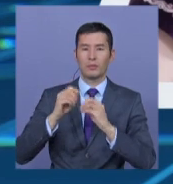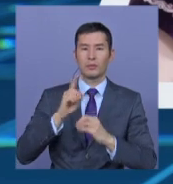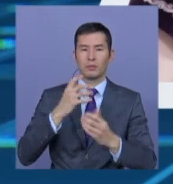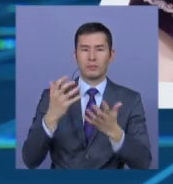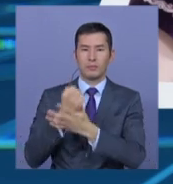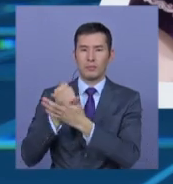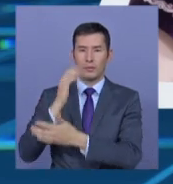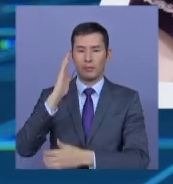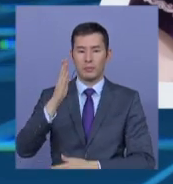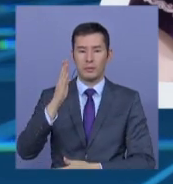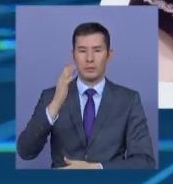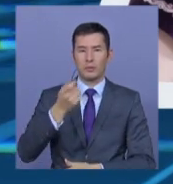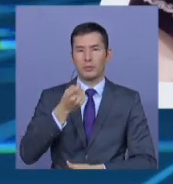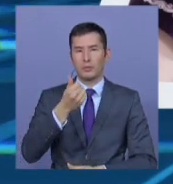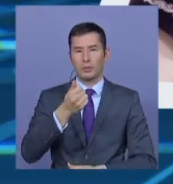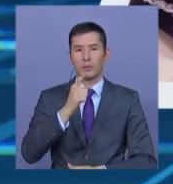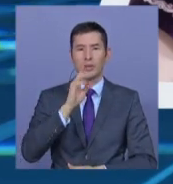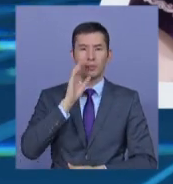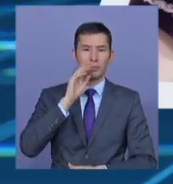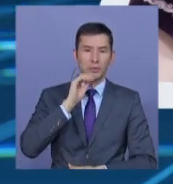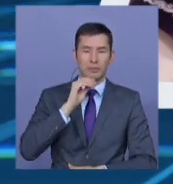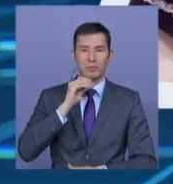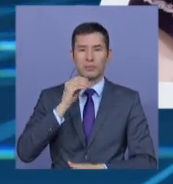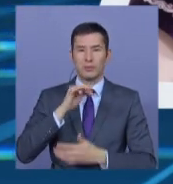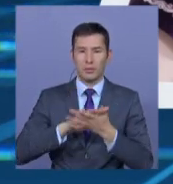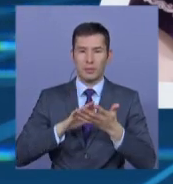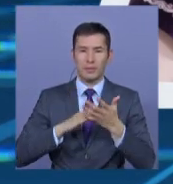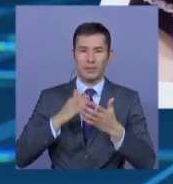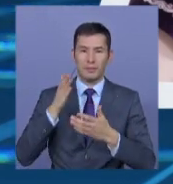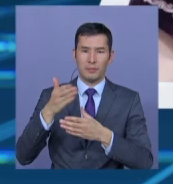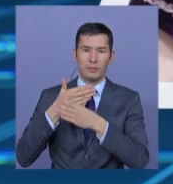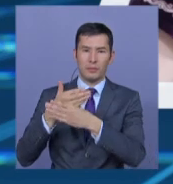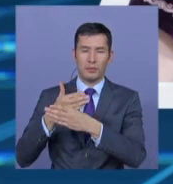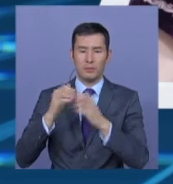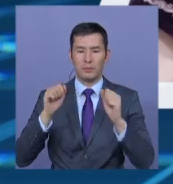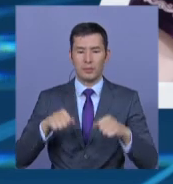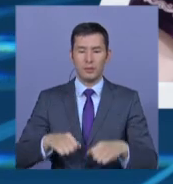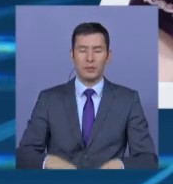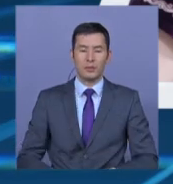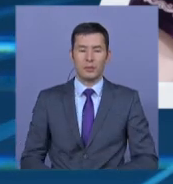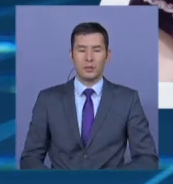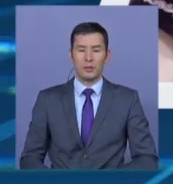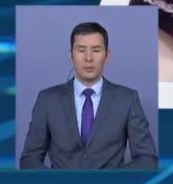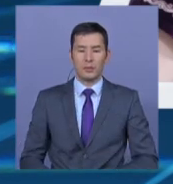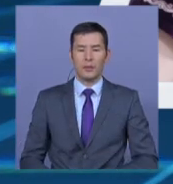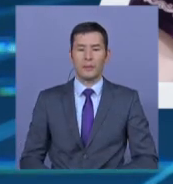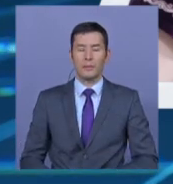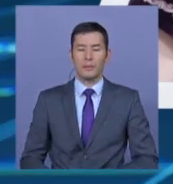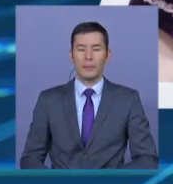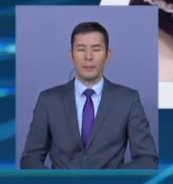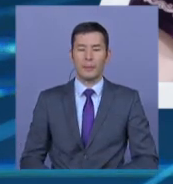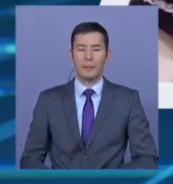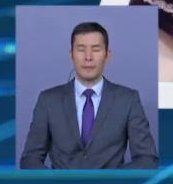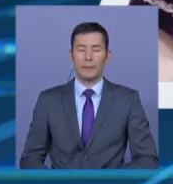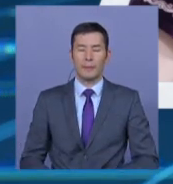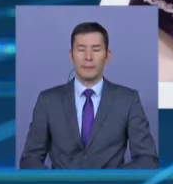нәтижесі болады. Кішкене болса да көмегі тиіп, ары қарай халық болсын, атанасы болсын, туысқандары болсын, барлығы бірге